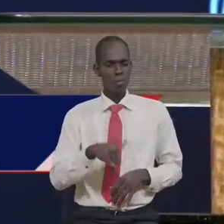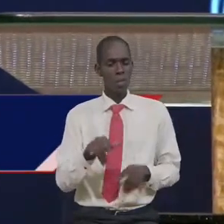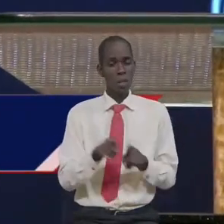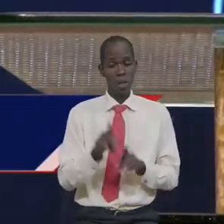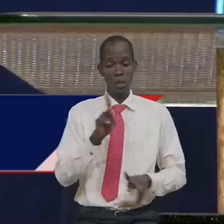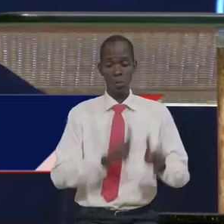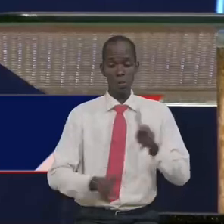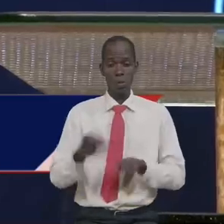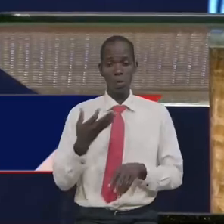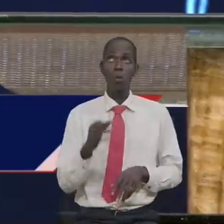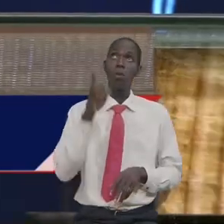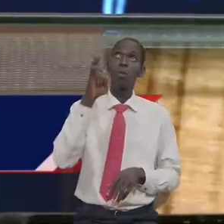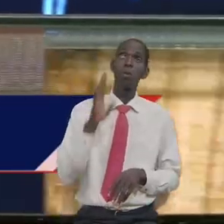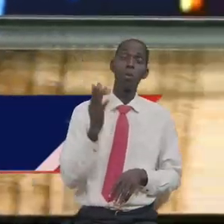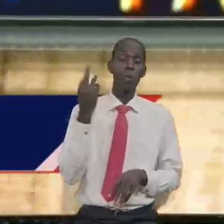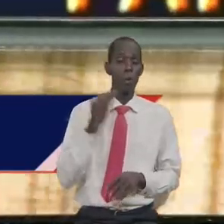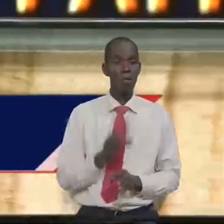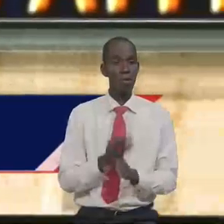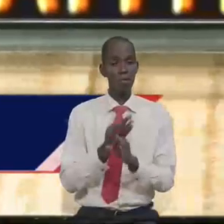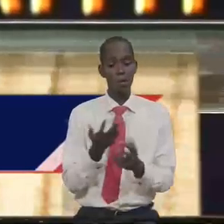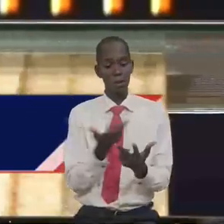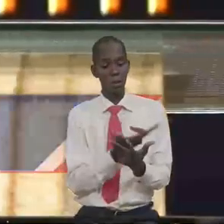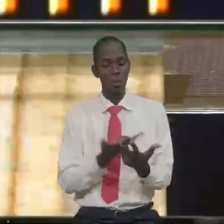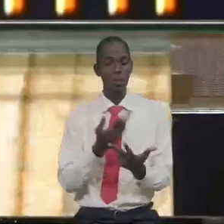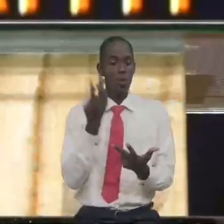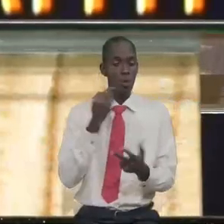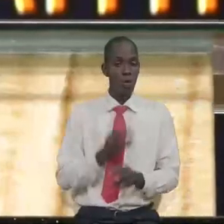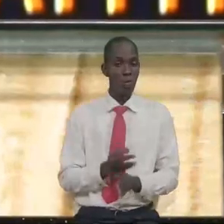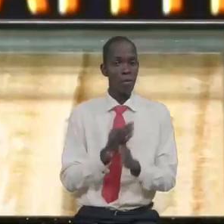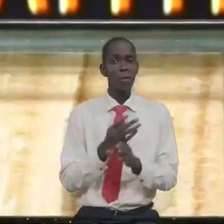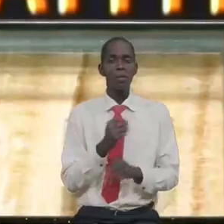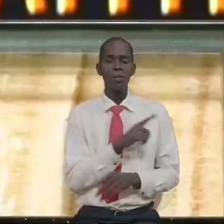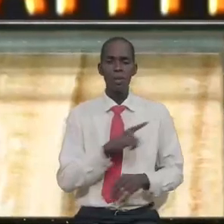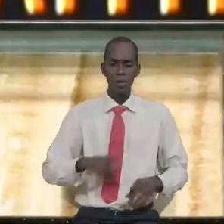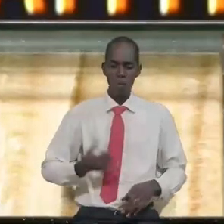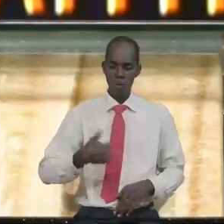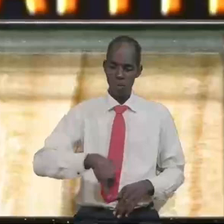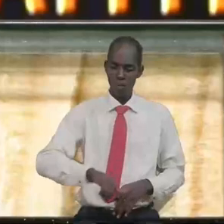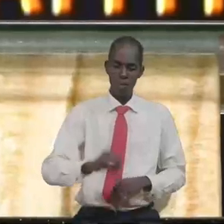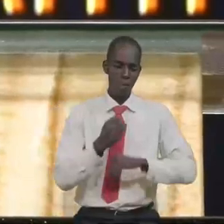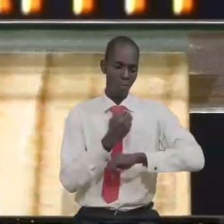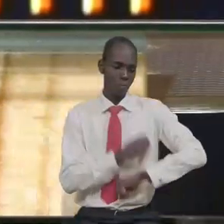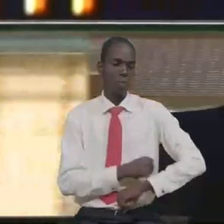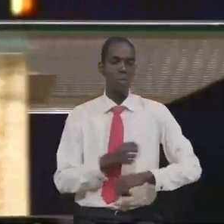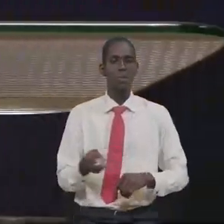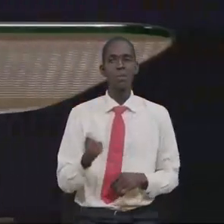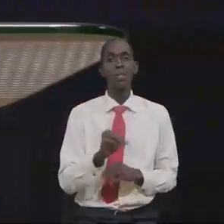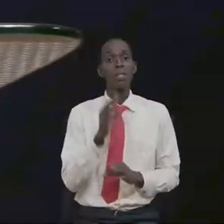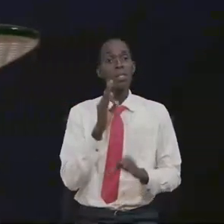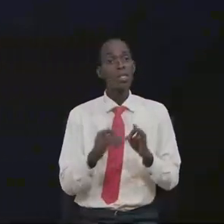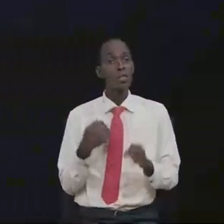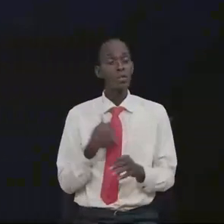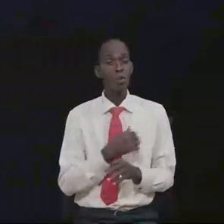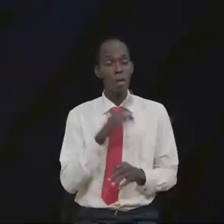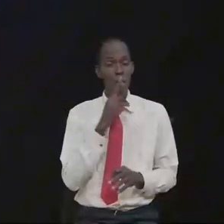fidèle. Shadrach, Meshach et Abednego étaient fidèles. Et le Seigneur les a préservés. Si nous sommes fidèles et